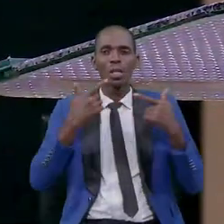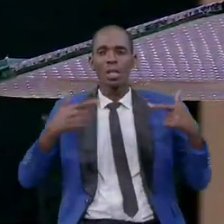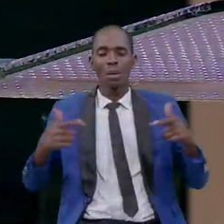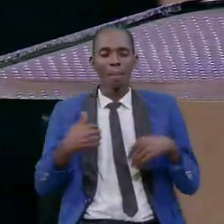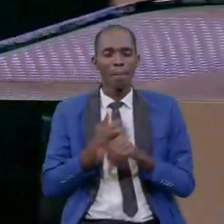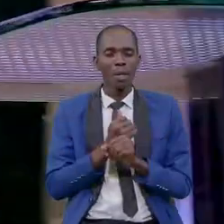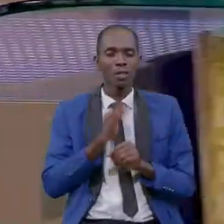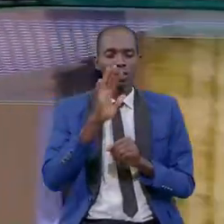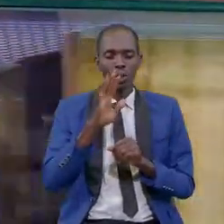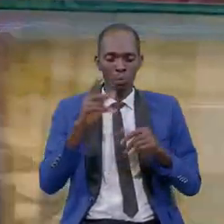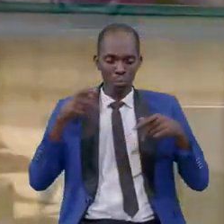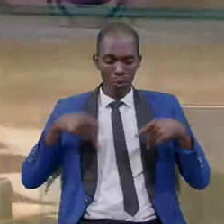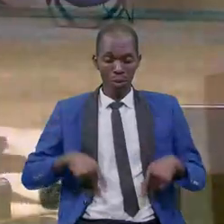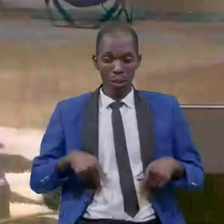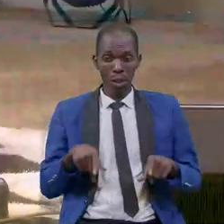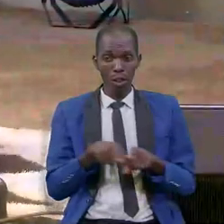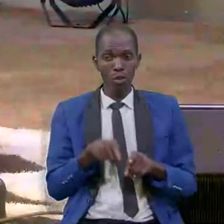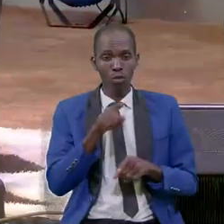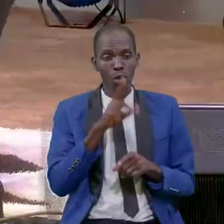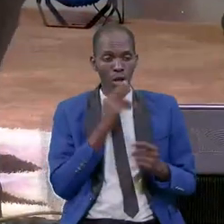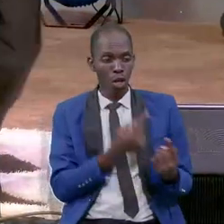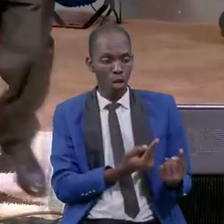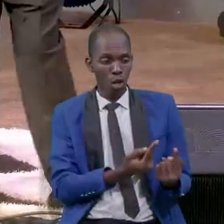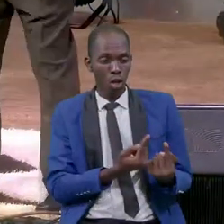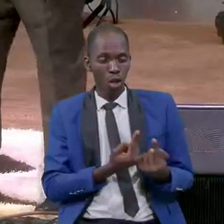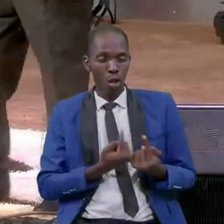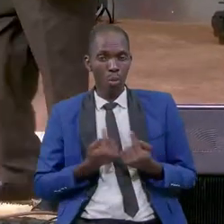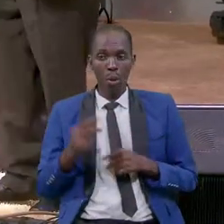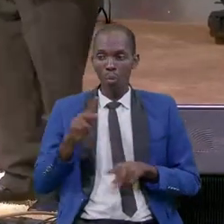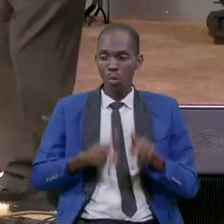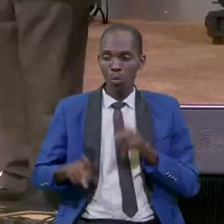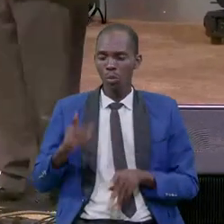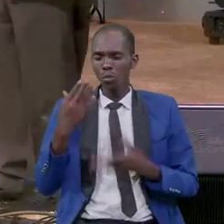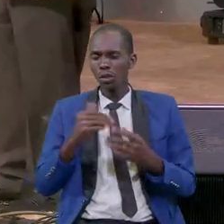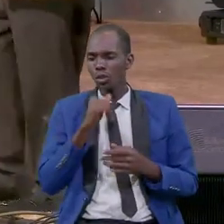tout ce que vous faites, qui rend votre langage sale quand vous venez. Et